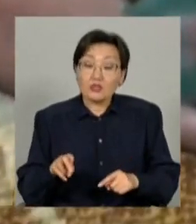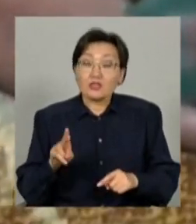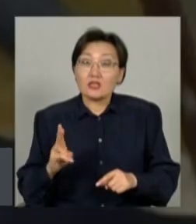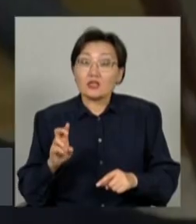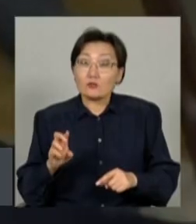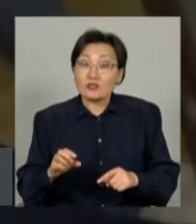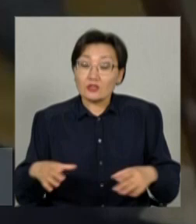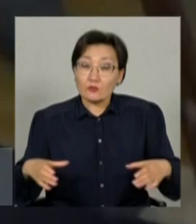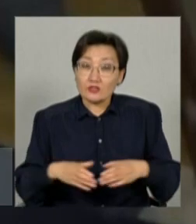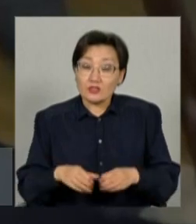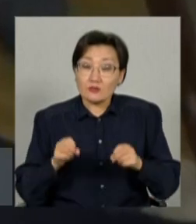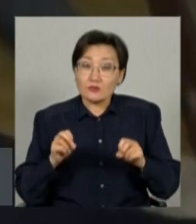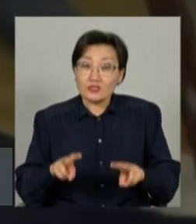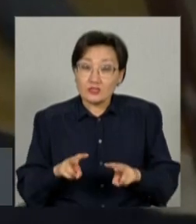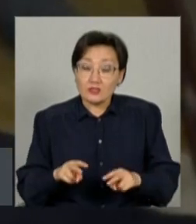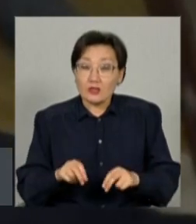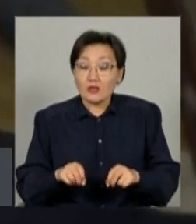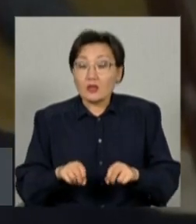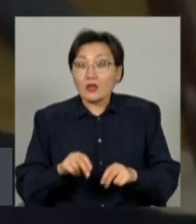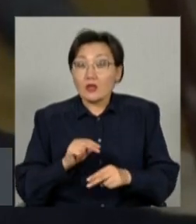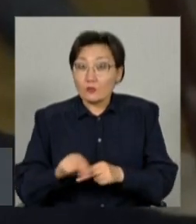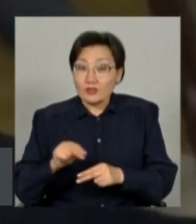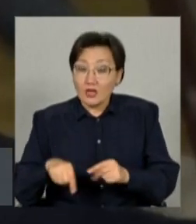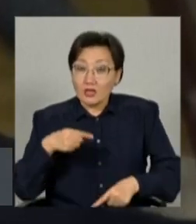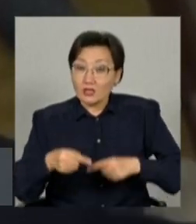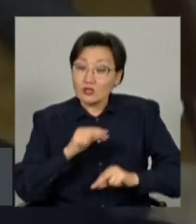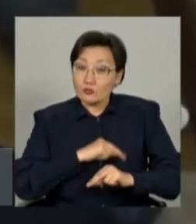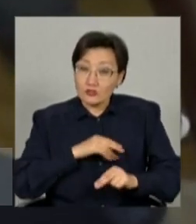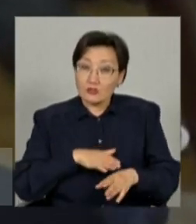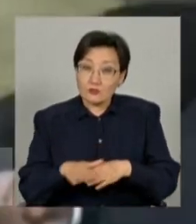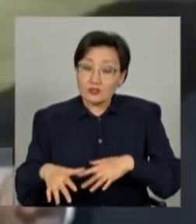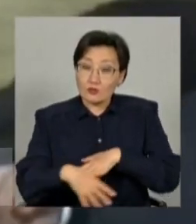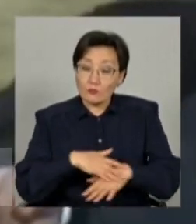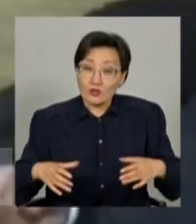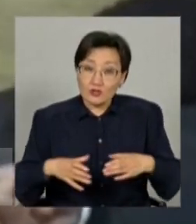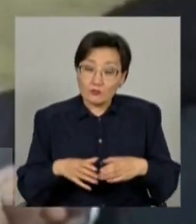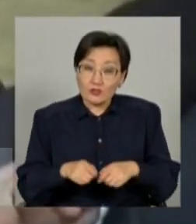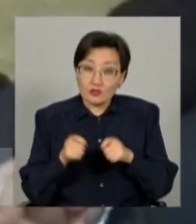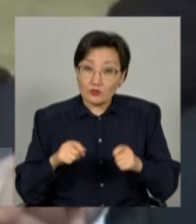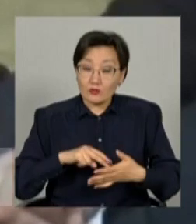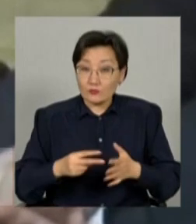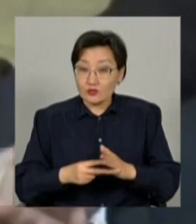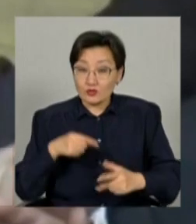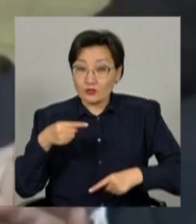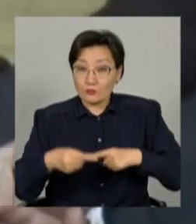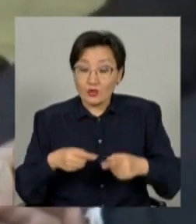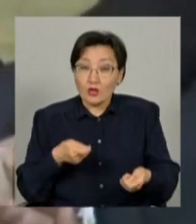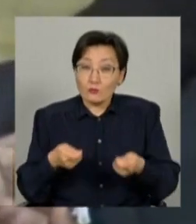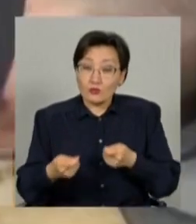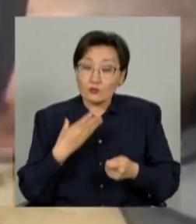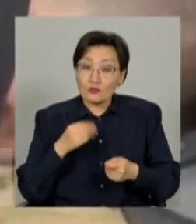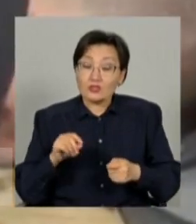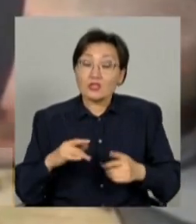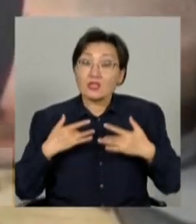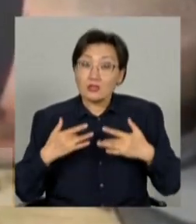қауіпсіздік комитетінің арнайы кураторы арқылы жұмыс істегенін мәлімдеді. Сондай-ақ ол халықтық кеңес құруды көздеп, сол арқылы билікке өз